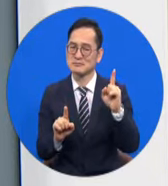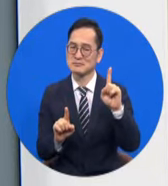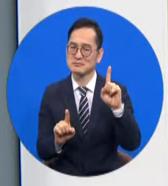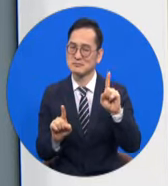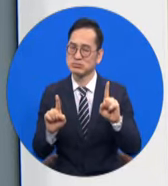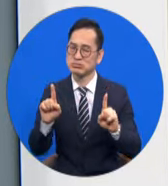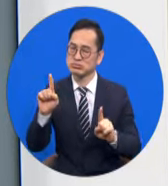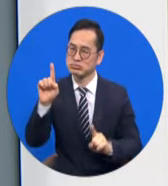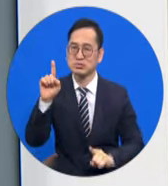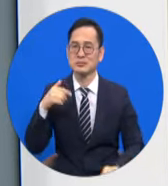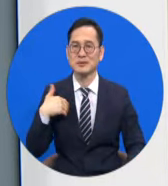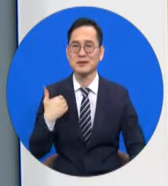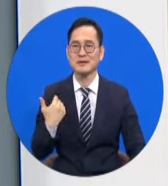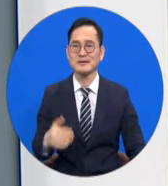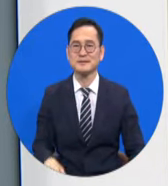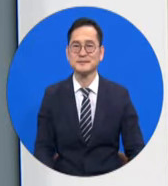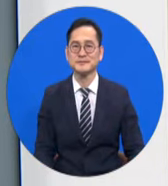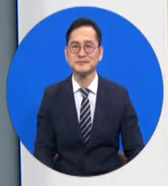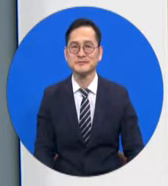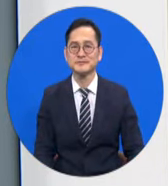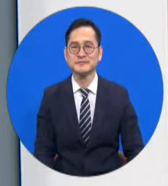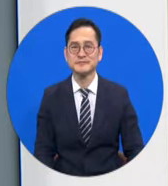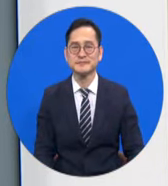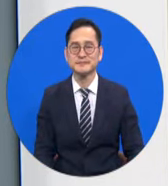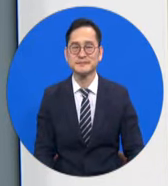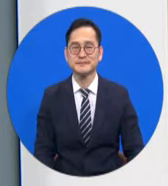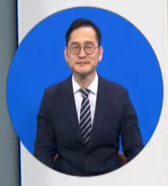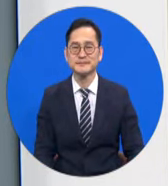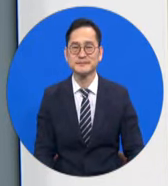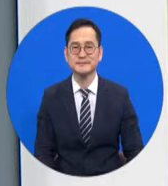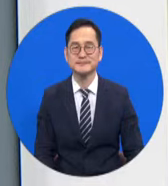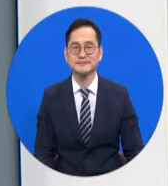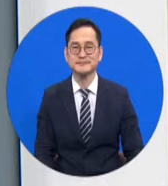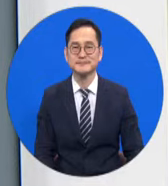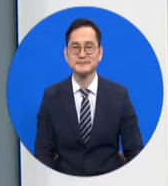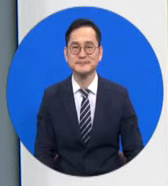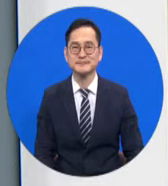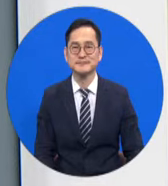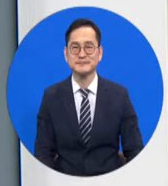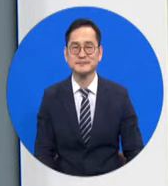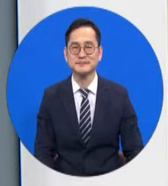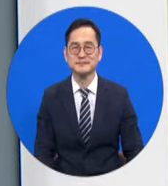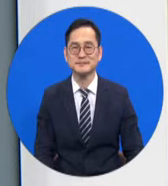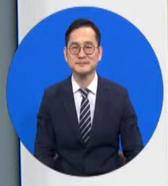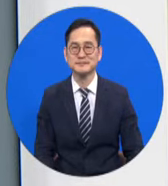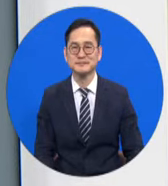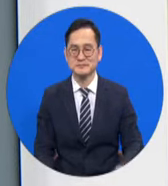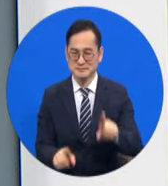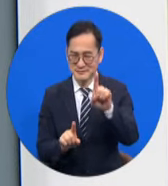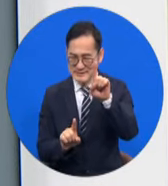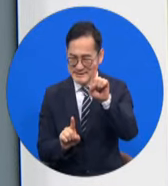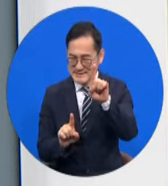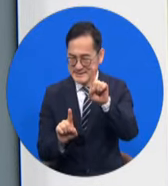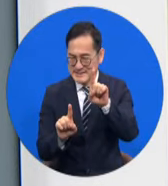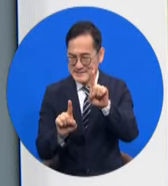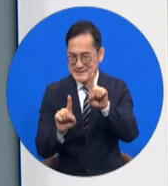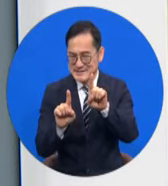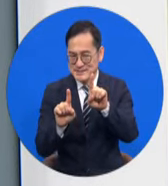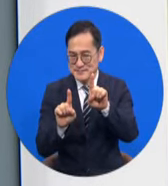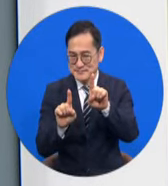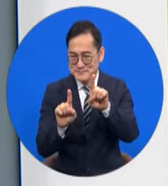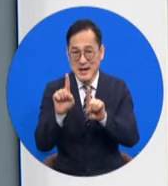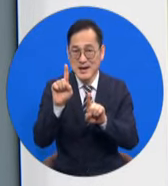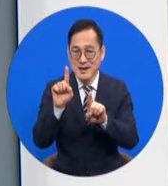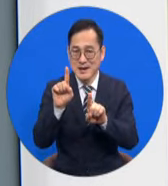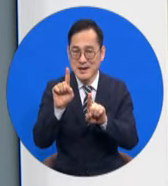그 뒤지고 있다가 막 추격하고 있는 그런 모습이라고 저는 생각이 되는데 그 과연 추격을 성공해가지고